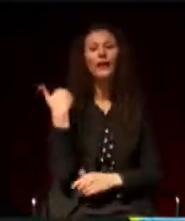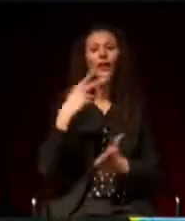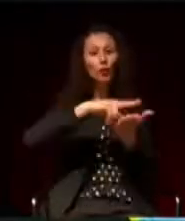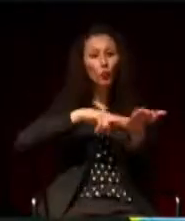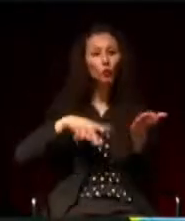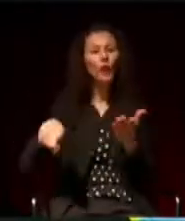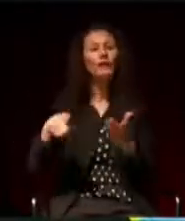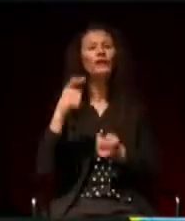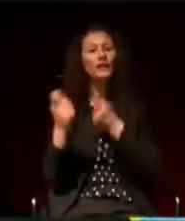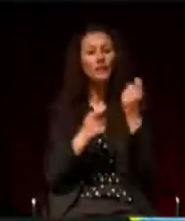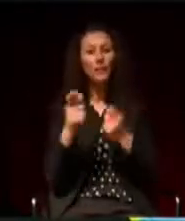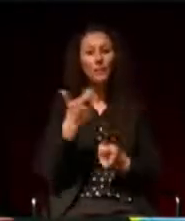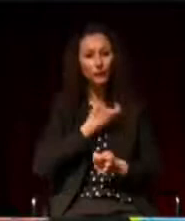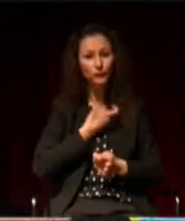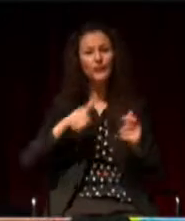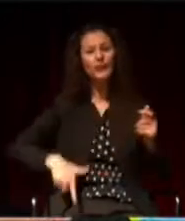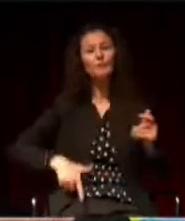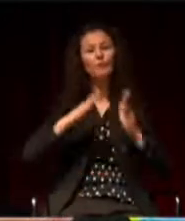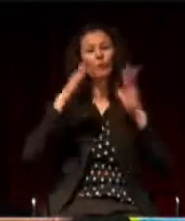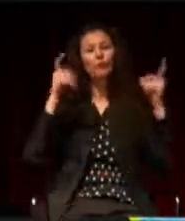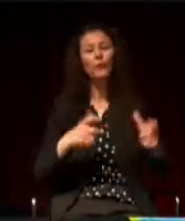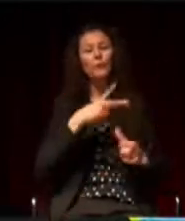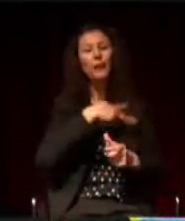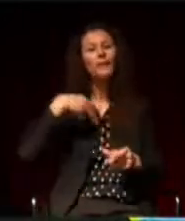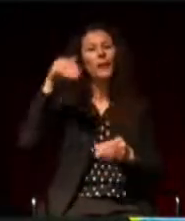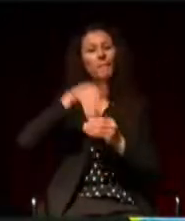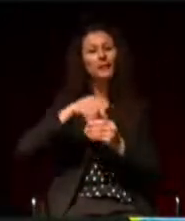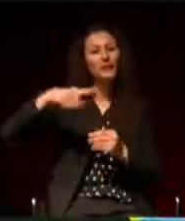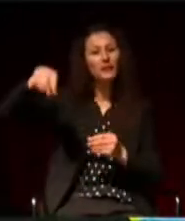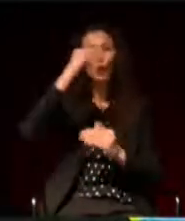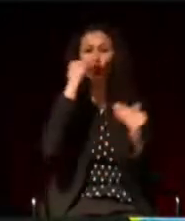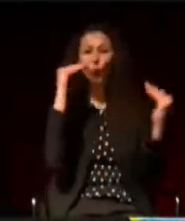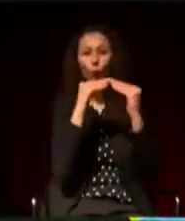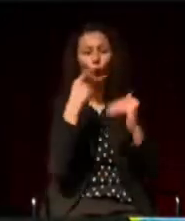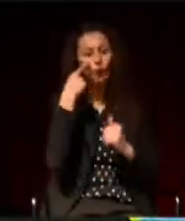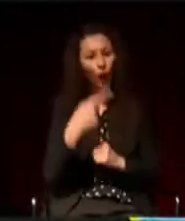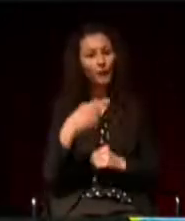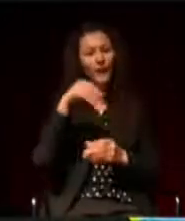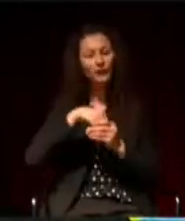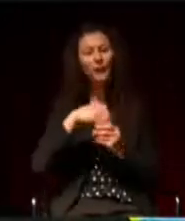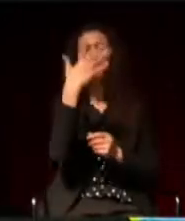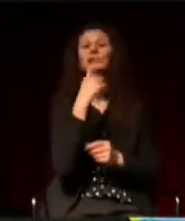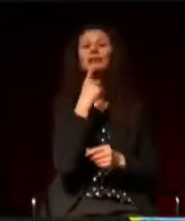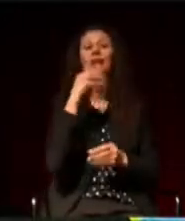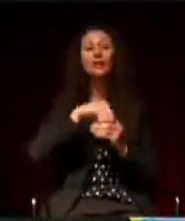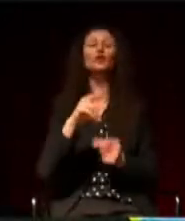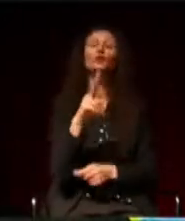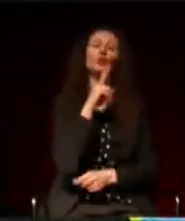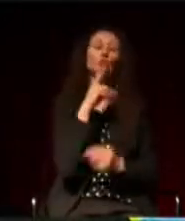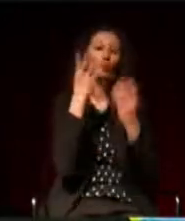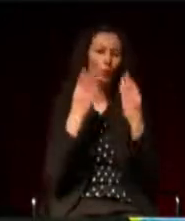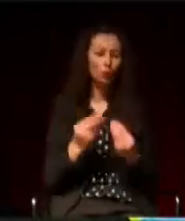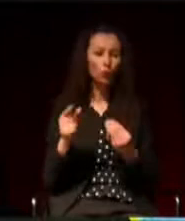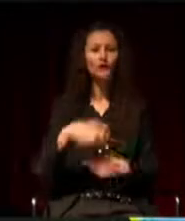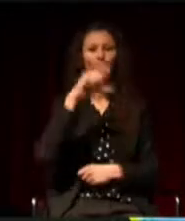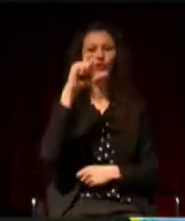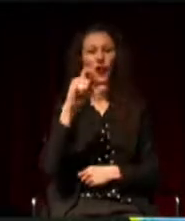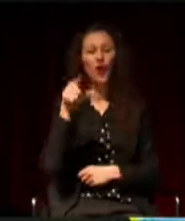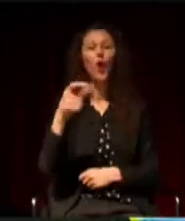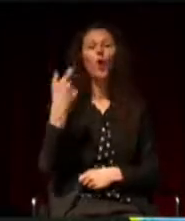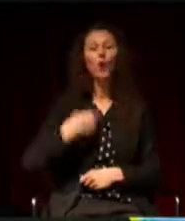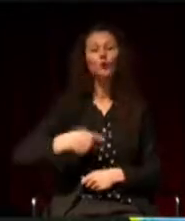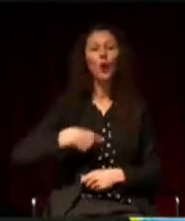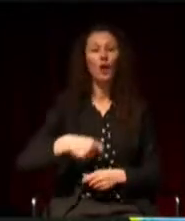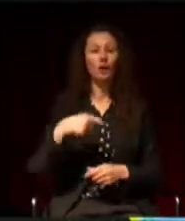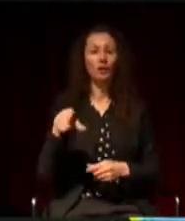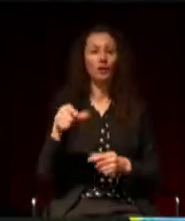ruhsatı işlemleri bu usul ve esasların İzmir Büyükşehir Belediye Meclisi'nce uygun görülmesine mütakip 5 yıl içerisinde sonuçlandırılır. C. Özel